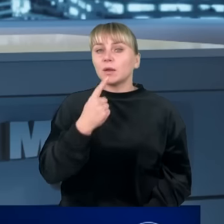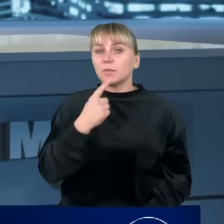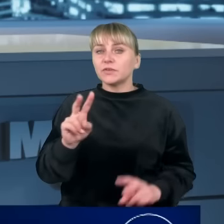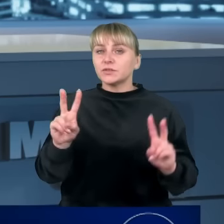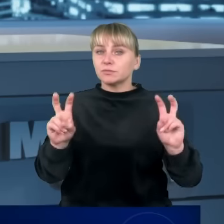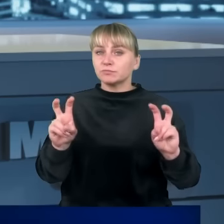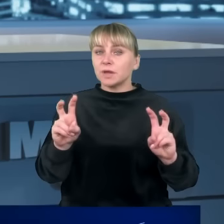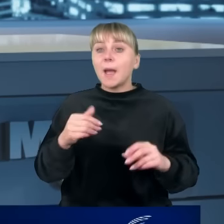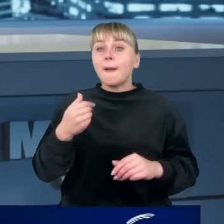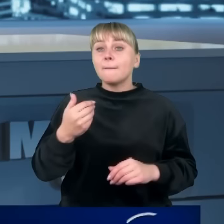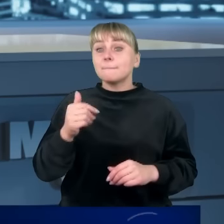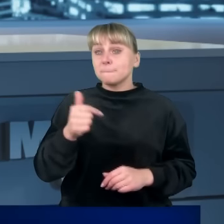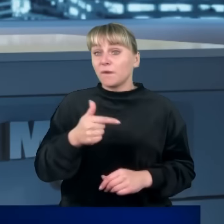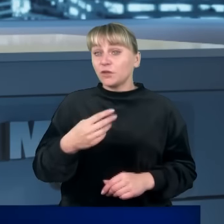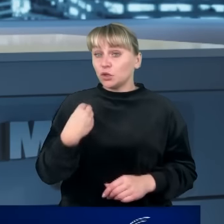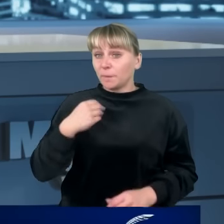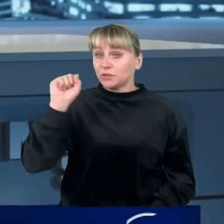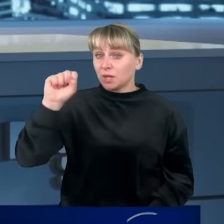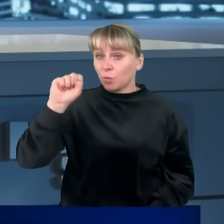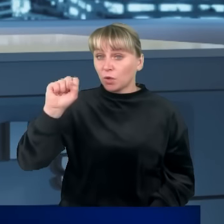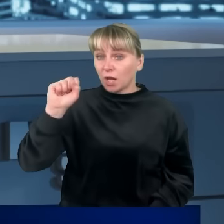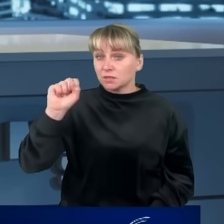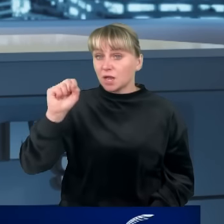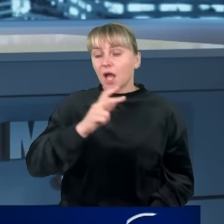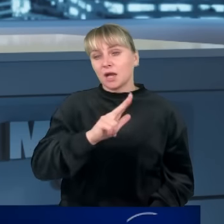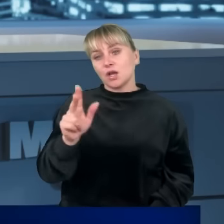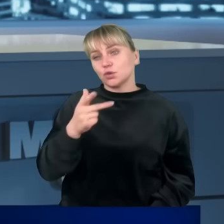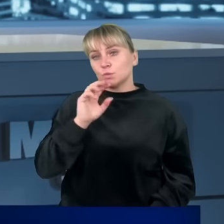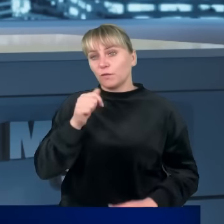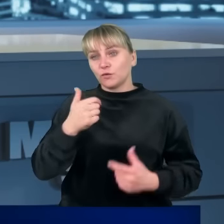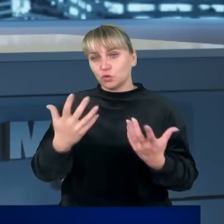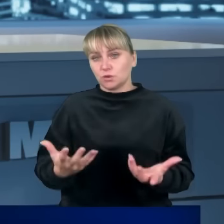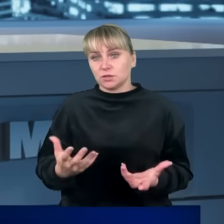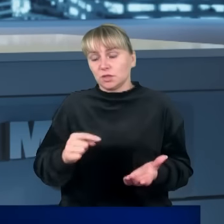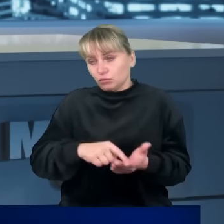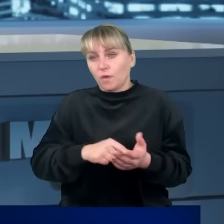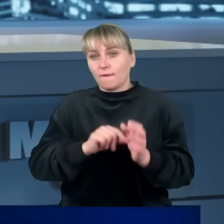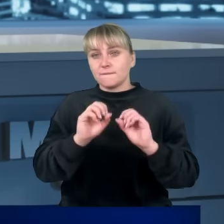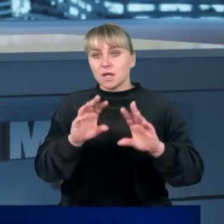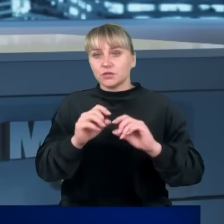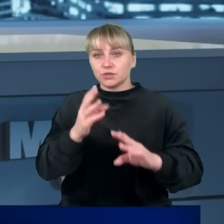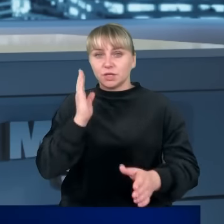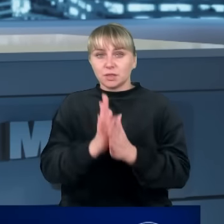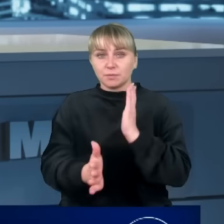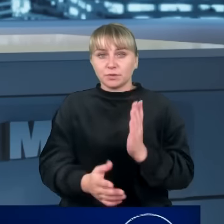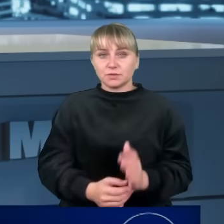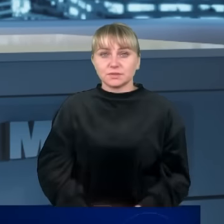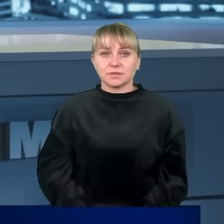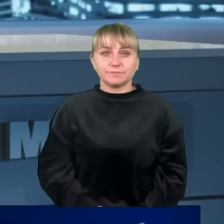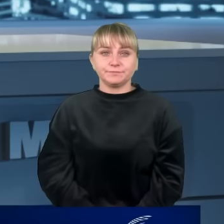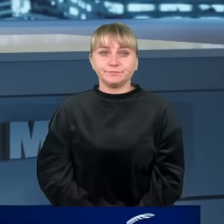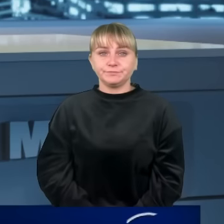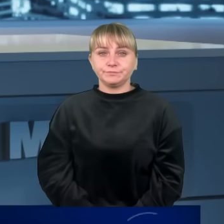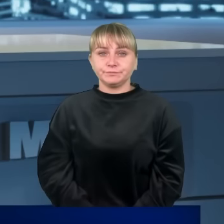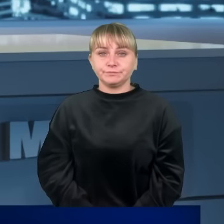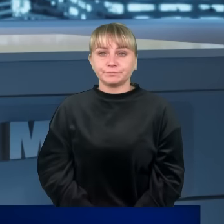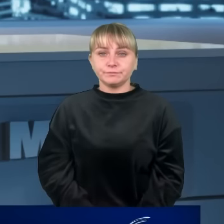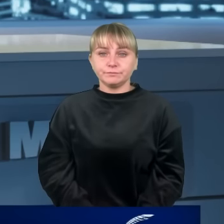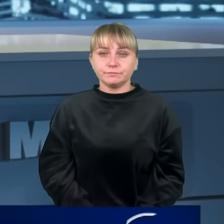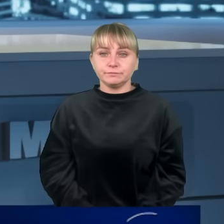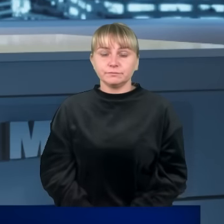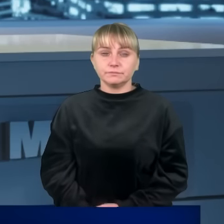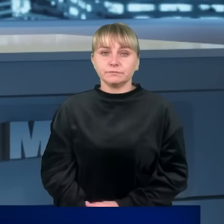być demokracja, a każdy mówi, co chce. No. I to wszystko tłumaczy. I tyle, i już. Proszę państwa, jak dzisiaj